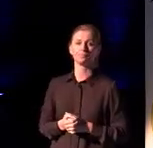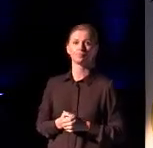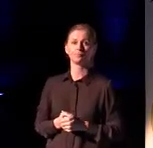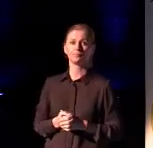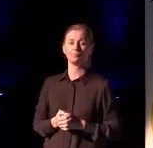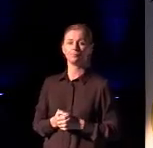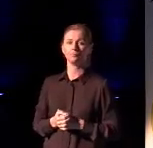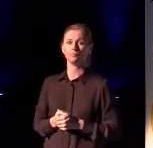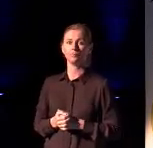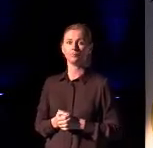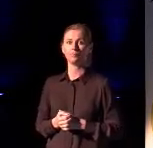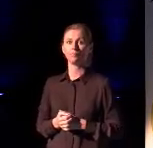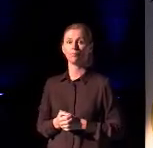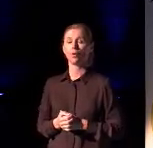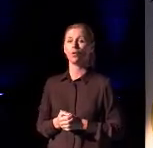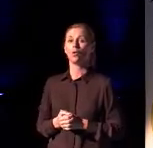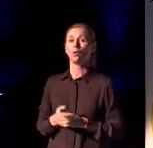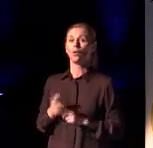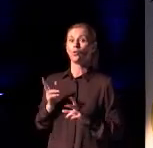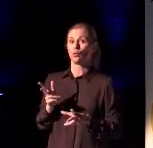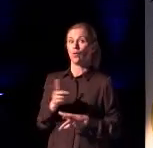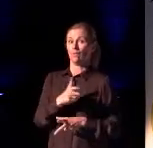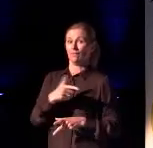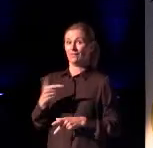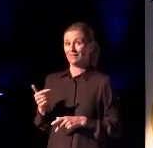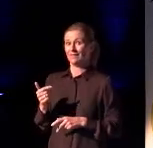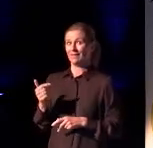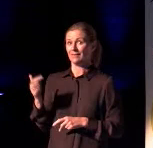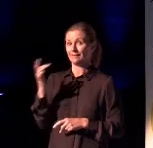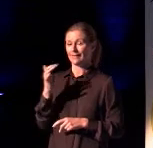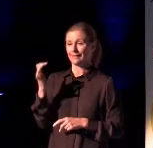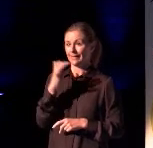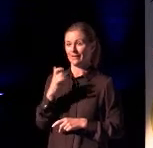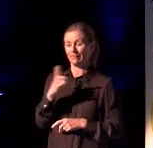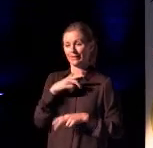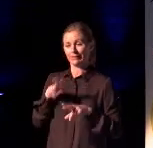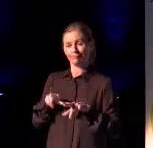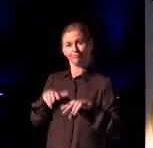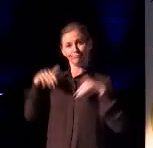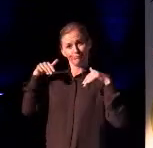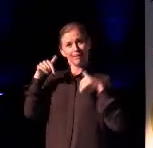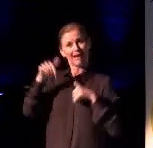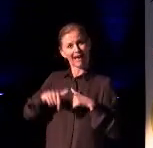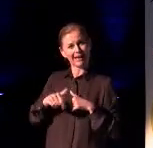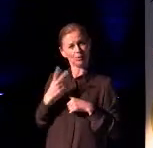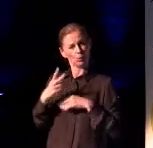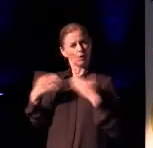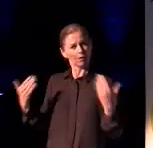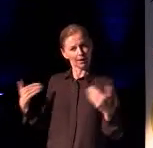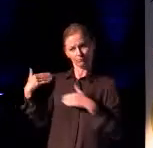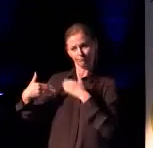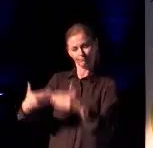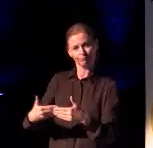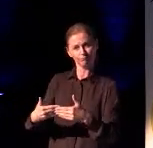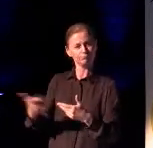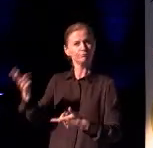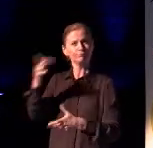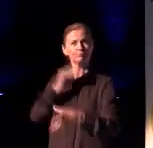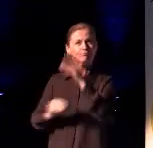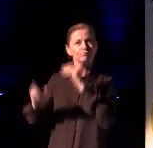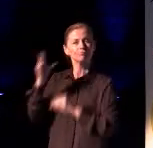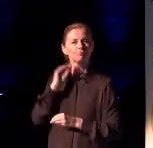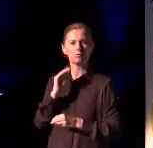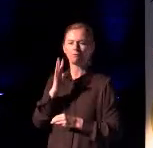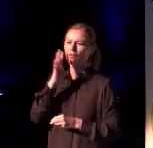Og så har vi tenkt at nå har vi sittet her i 2 dager og hørt på